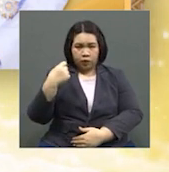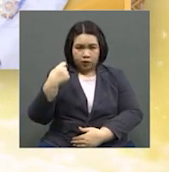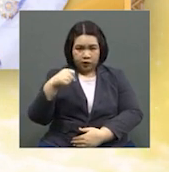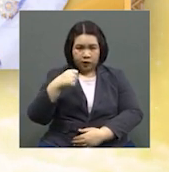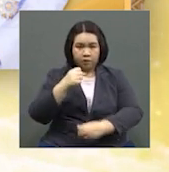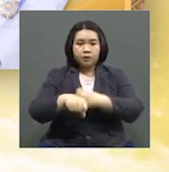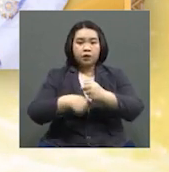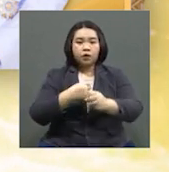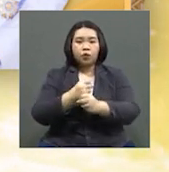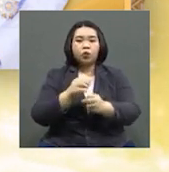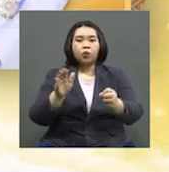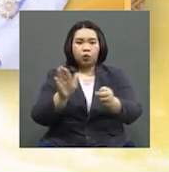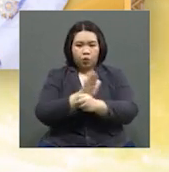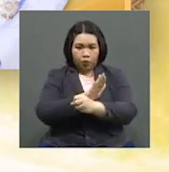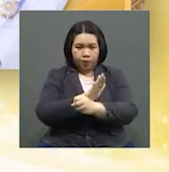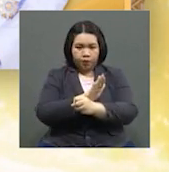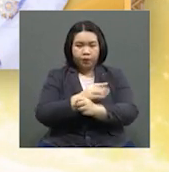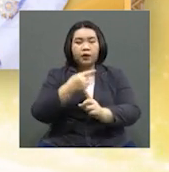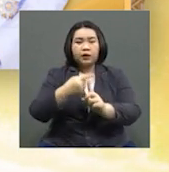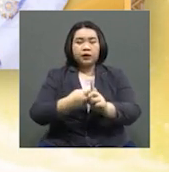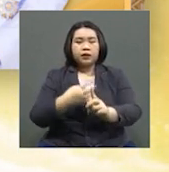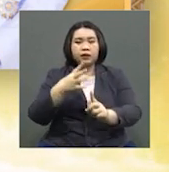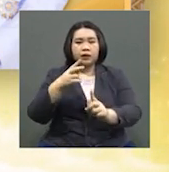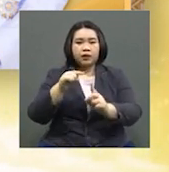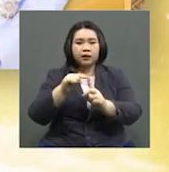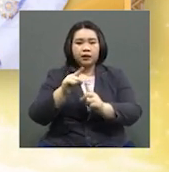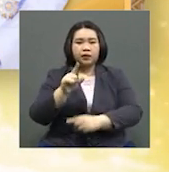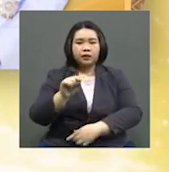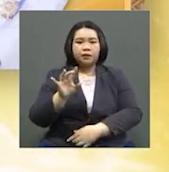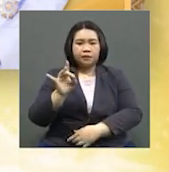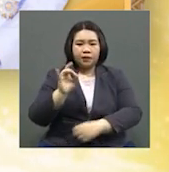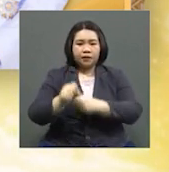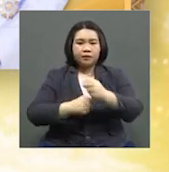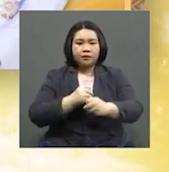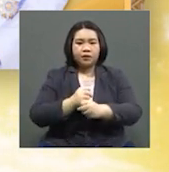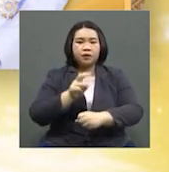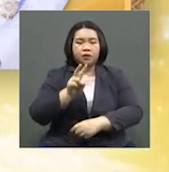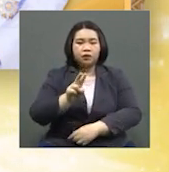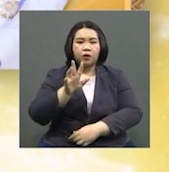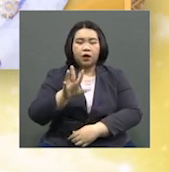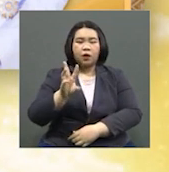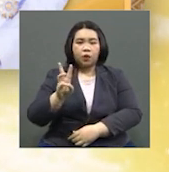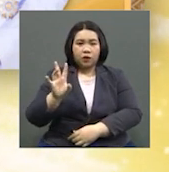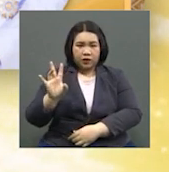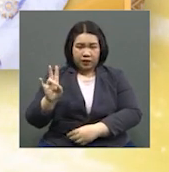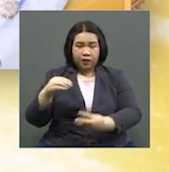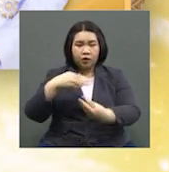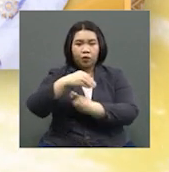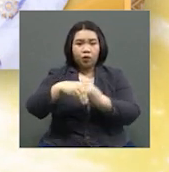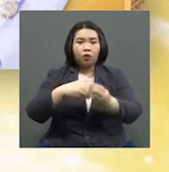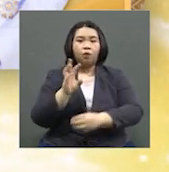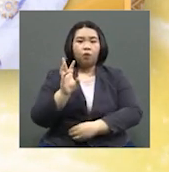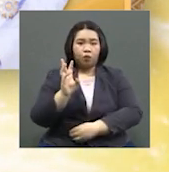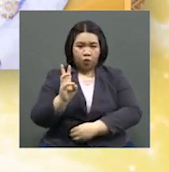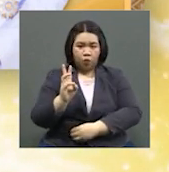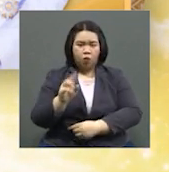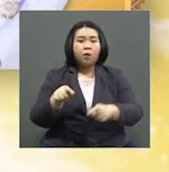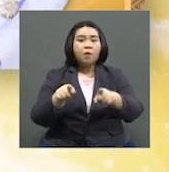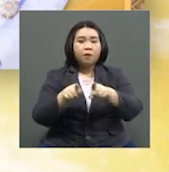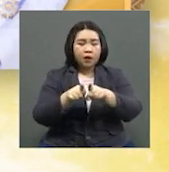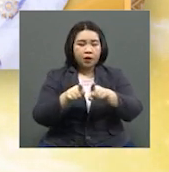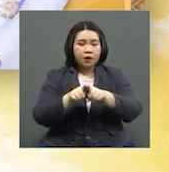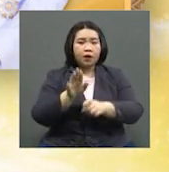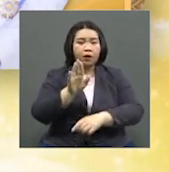ซึ่งปีนี้นะคะปีพุทธศักราช2567เป็นปีมหามงคลอีกวาระหนึ่งของประเทศไทยค่ะที่